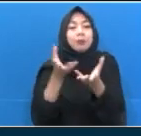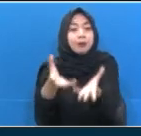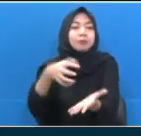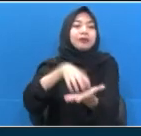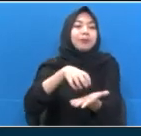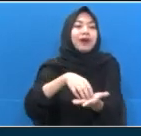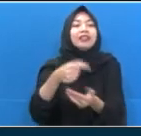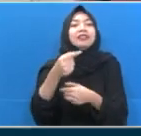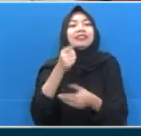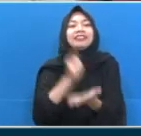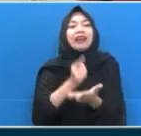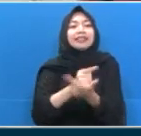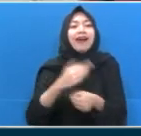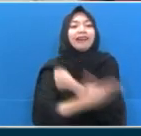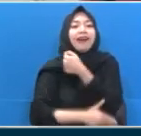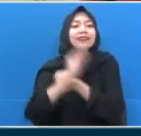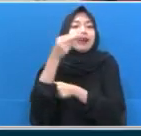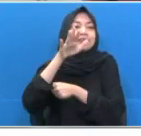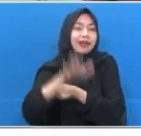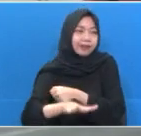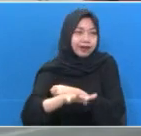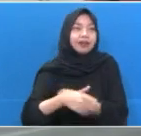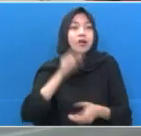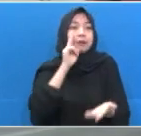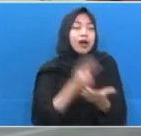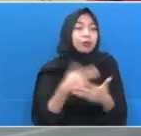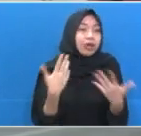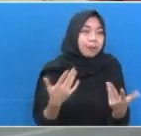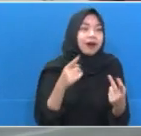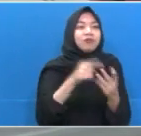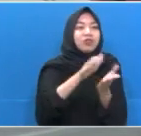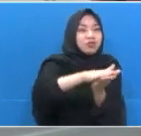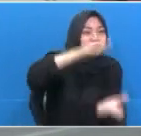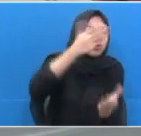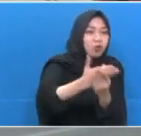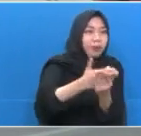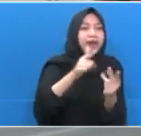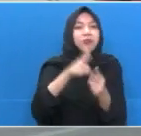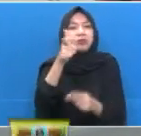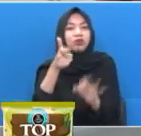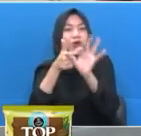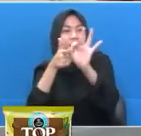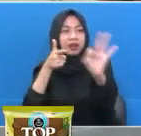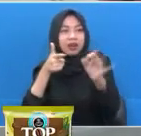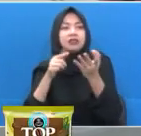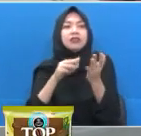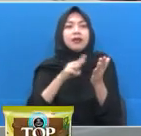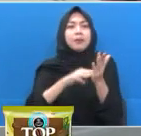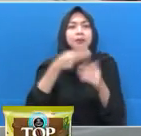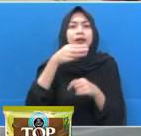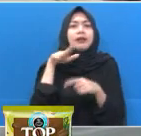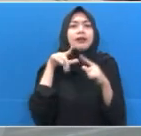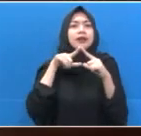Kejaksaan Negeri Jakarta Selatan Barang bukti yang dilimpahkan adalah sejumlah dokumen pistol peluru dan magazine dari tersangka